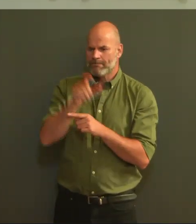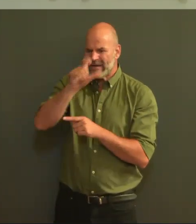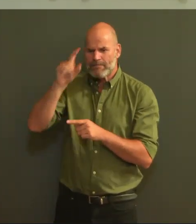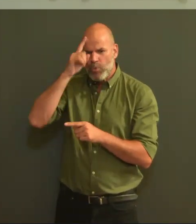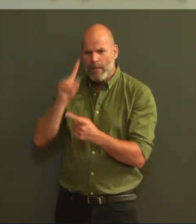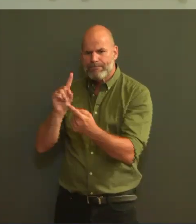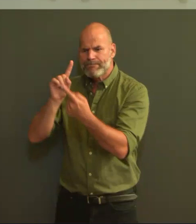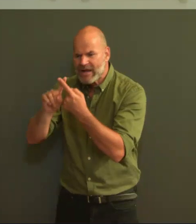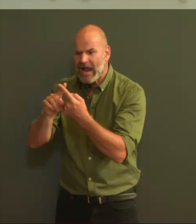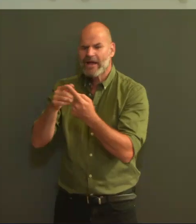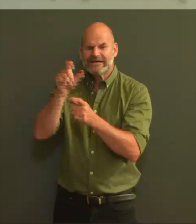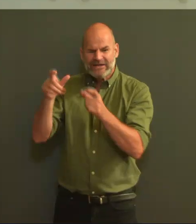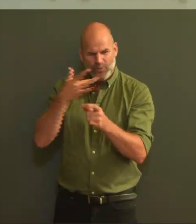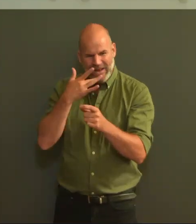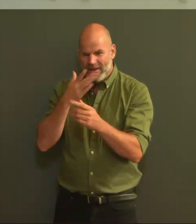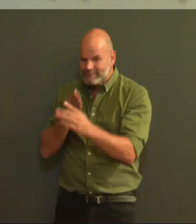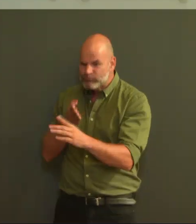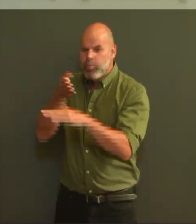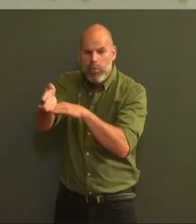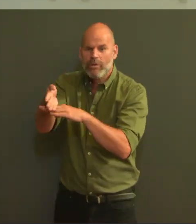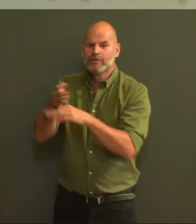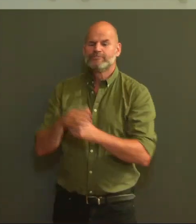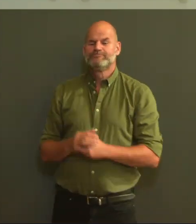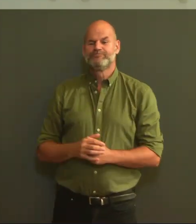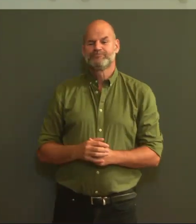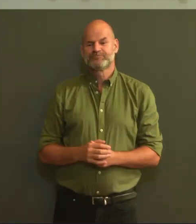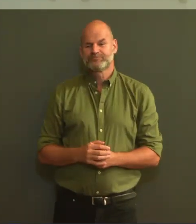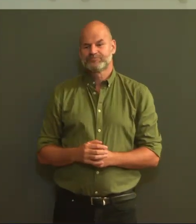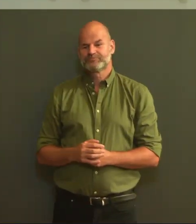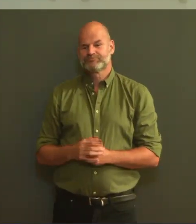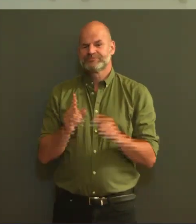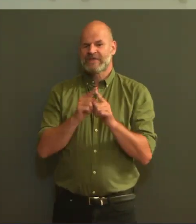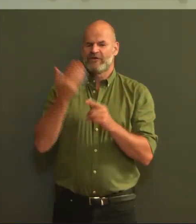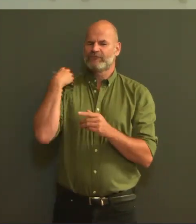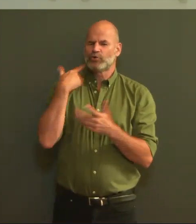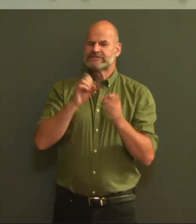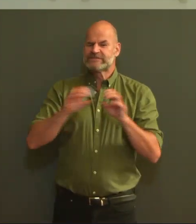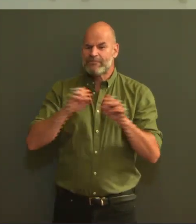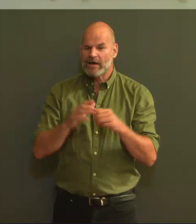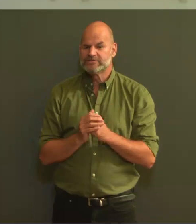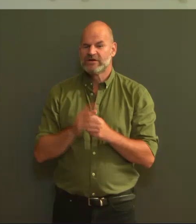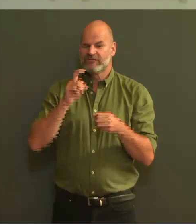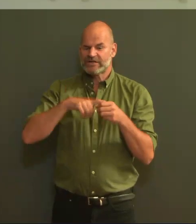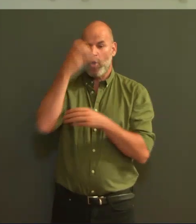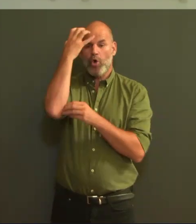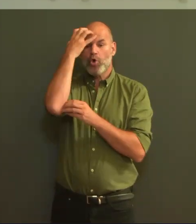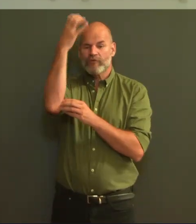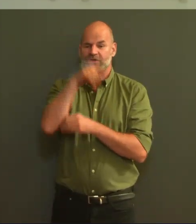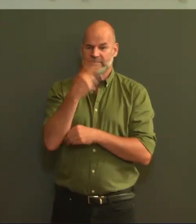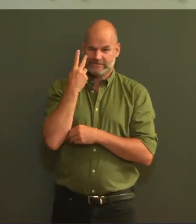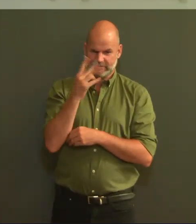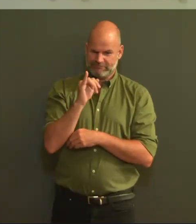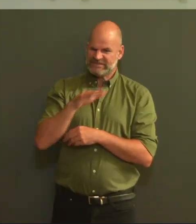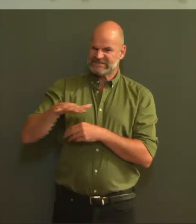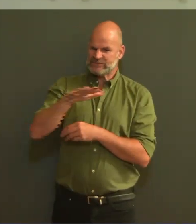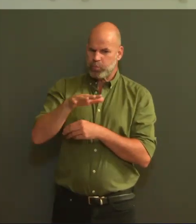vorige campagne, zal de federale overheid deze campagne aanpassen in functie van de situatie van de pandemie